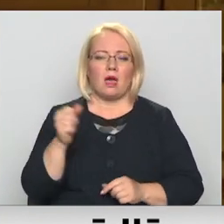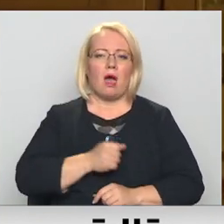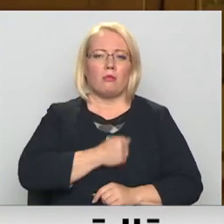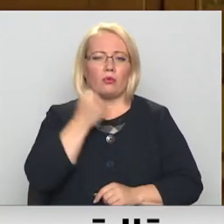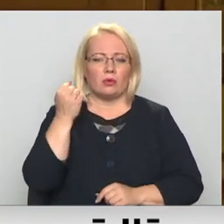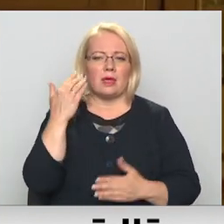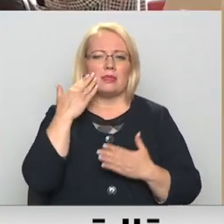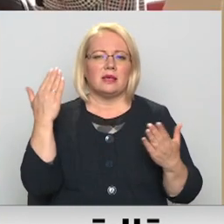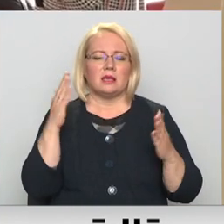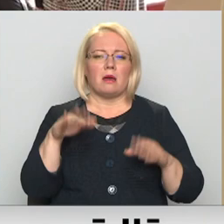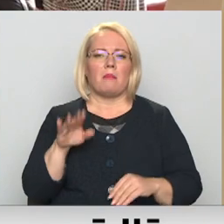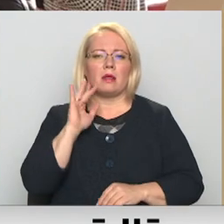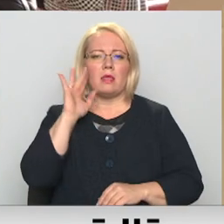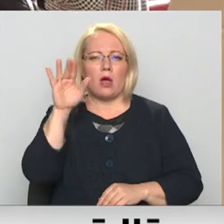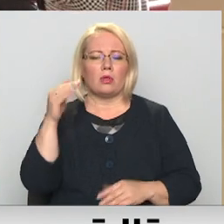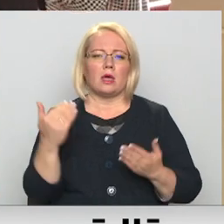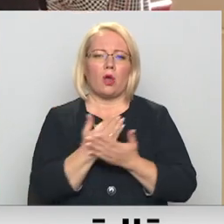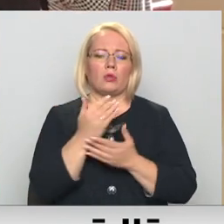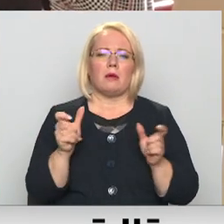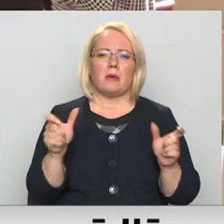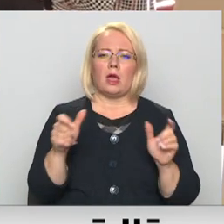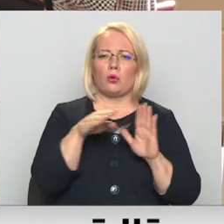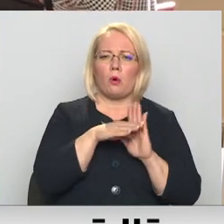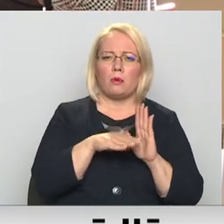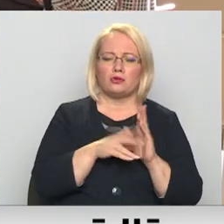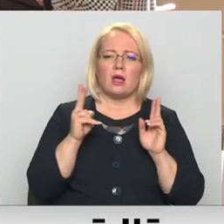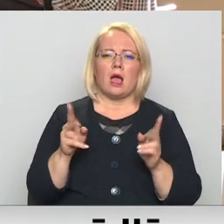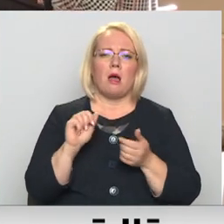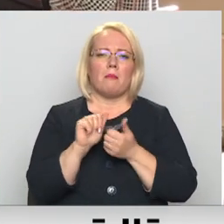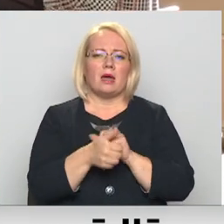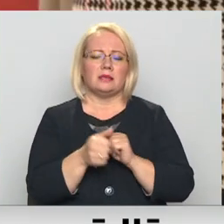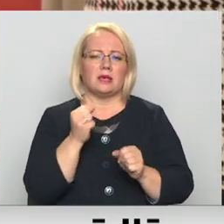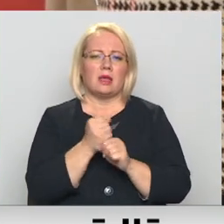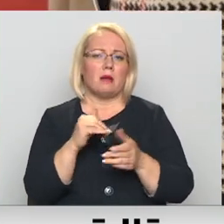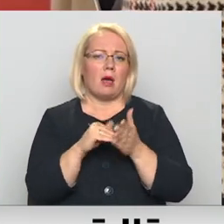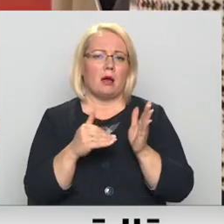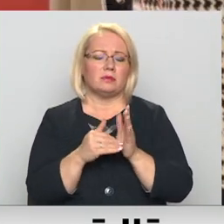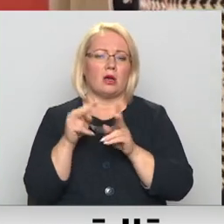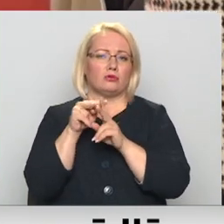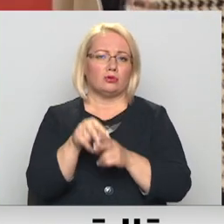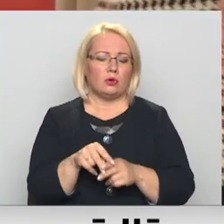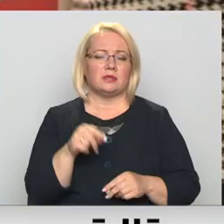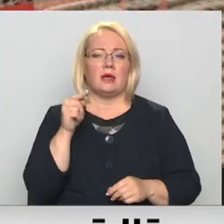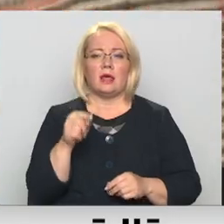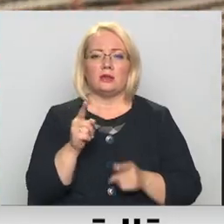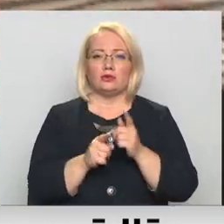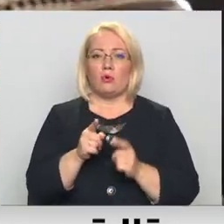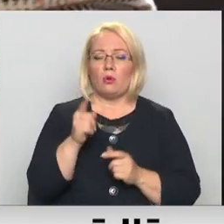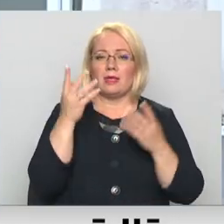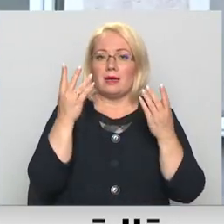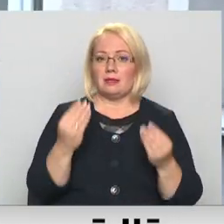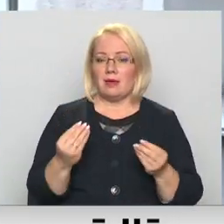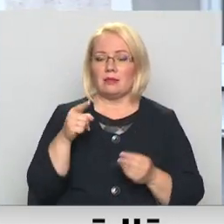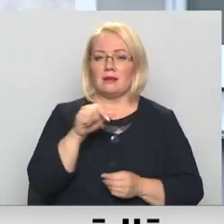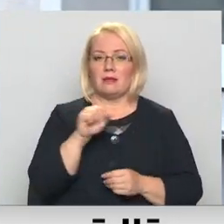par nākotni, par jaunajiem ierobežojumiem, kā mainīsies atkal darba apstākļi un slodze. Kā stāsta pedagogu, skolotāja diena ir tā,